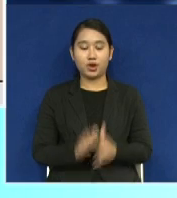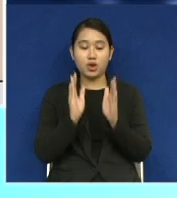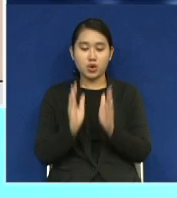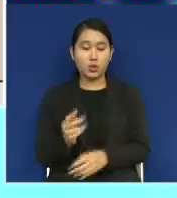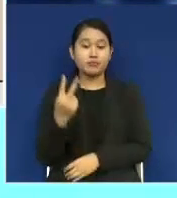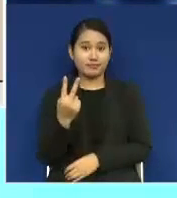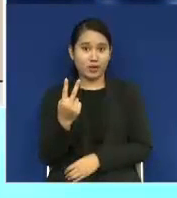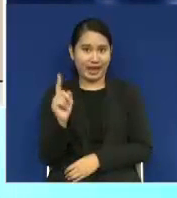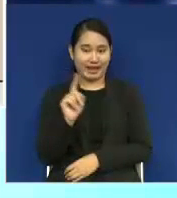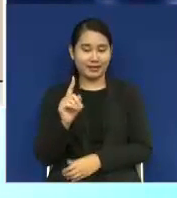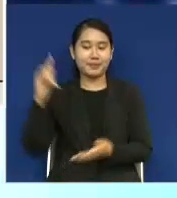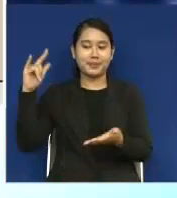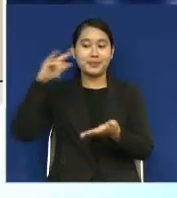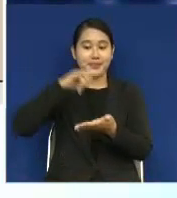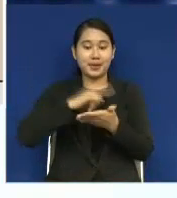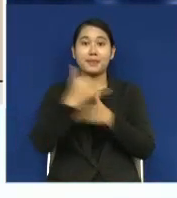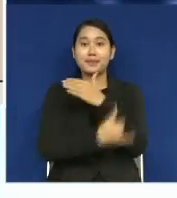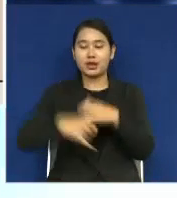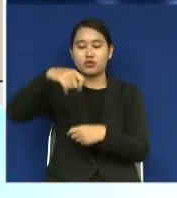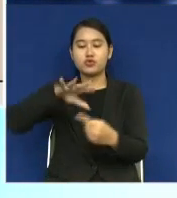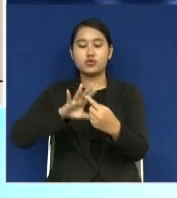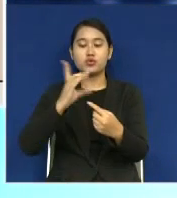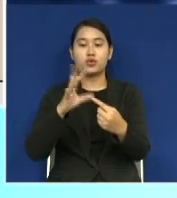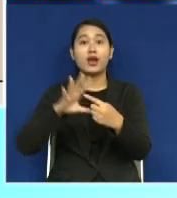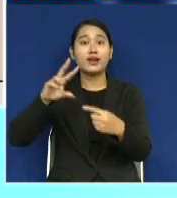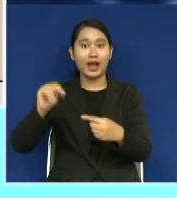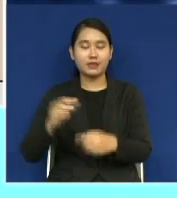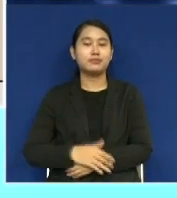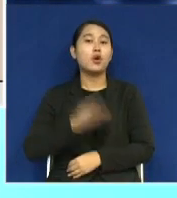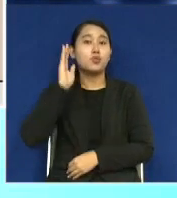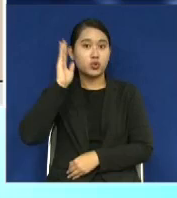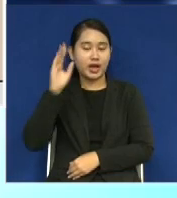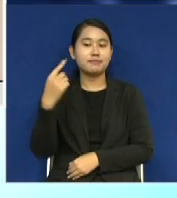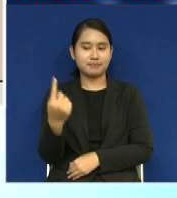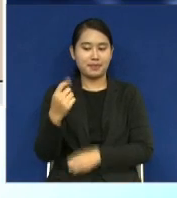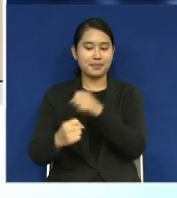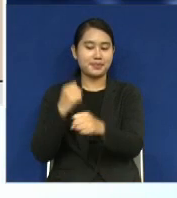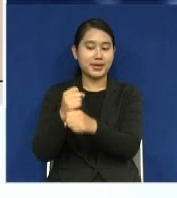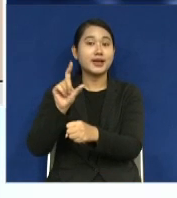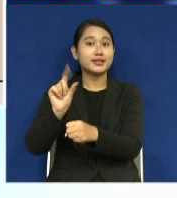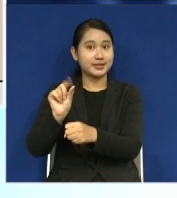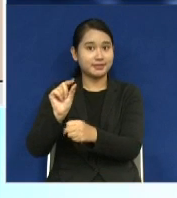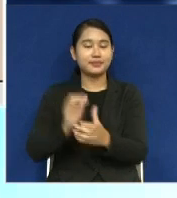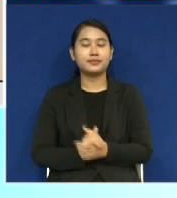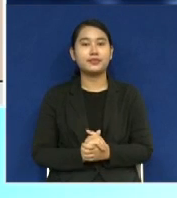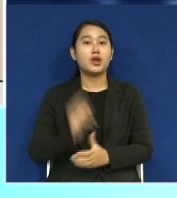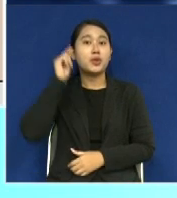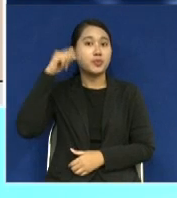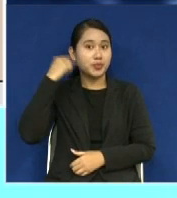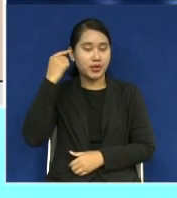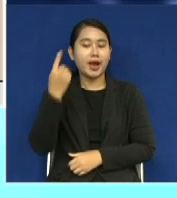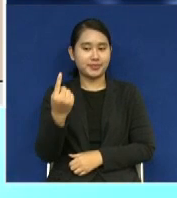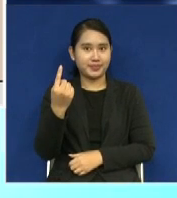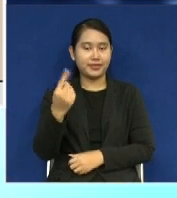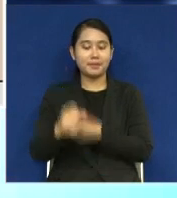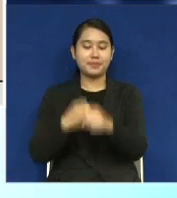ายนะคะเดินทางกลับมาจากประเทศซูดานค่ะเป็นเพศชาย1รายนะคะอายุ20ปีและเพศหญิง1รายอ